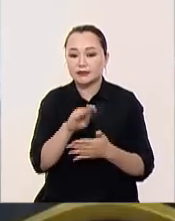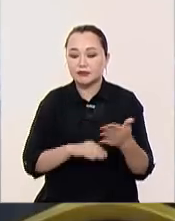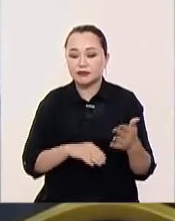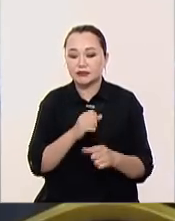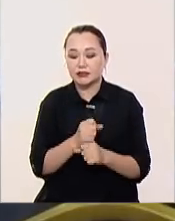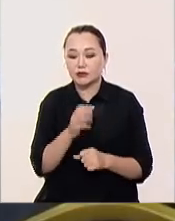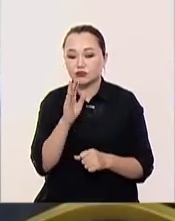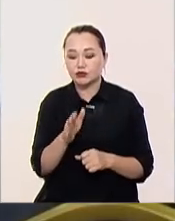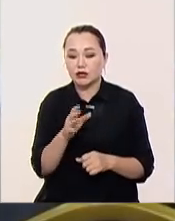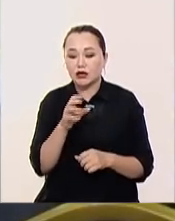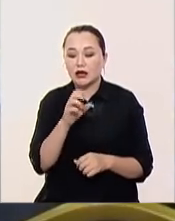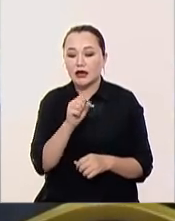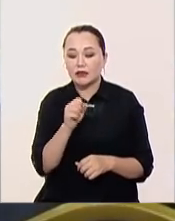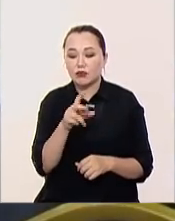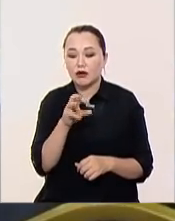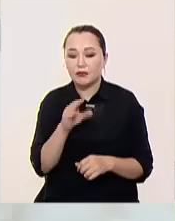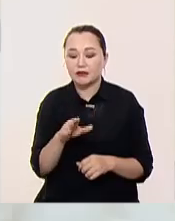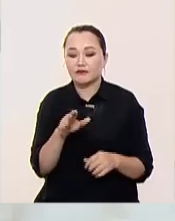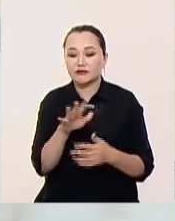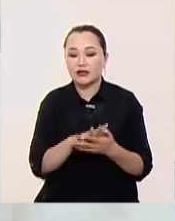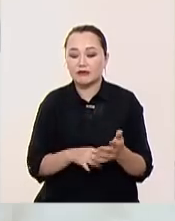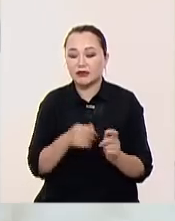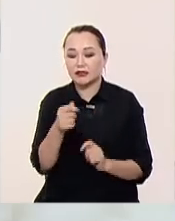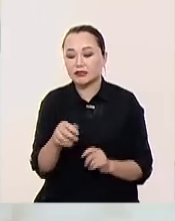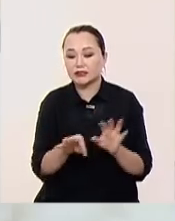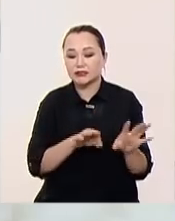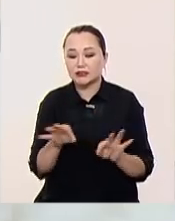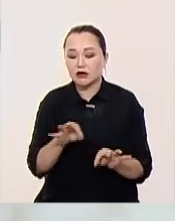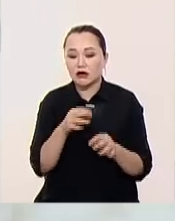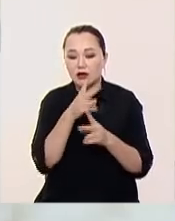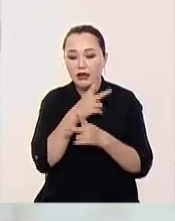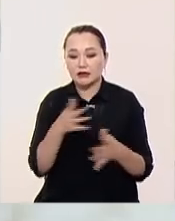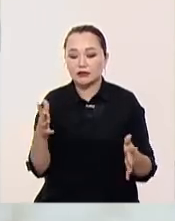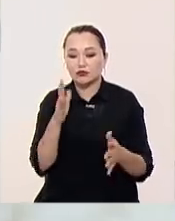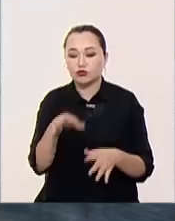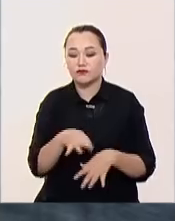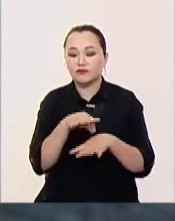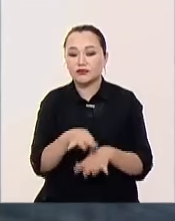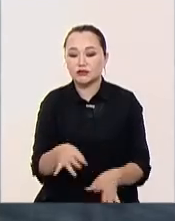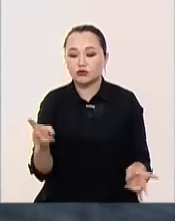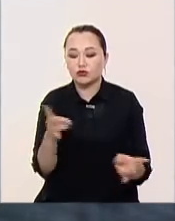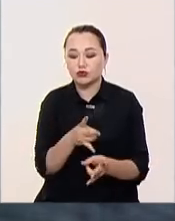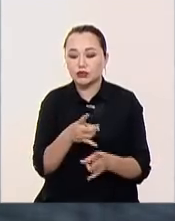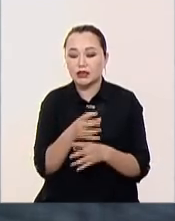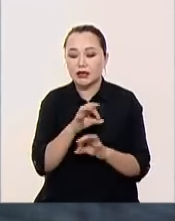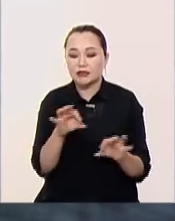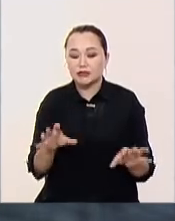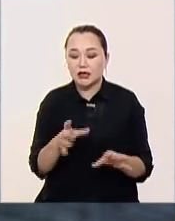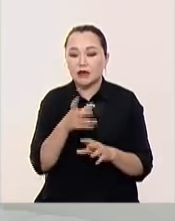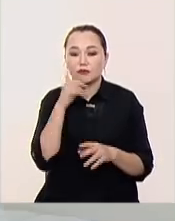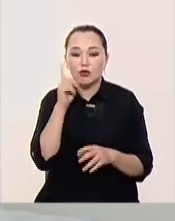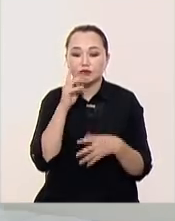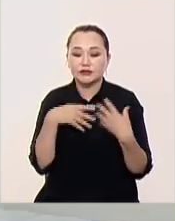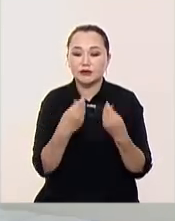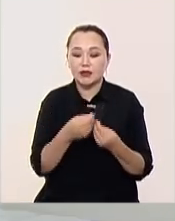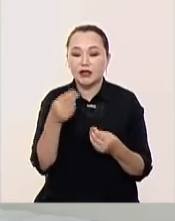жасайды. Облыс әкімі Архимед Мұхамбетов өтініш берушілерді іріктеу барынша ашық түрде жүргізілу керек екенін айтады. Ал жас отбасылардың